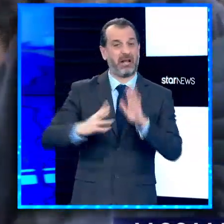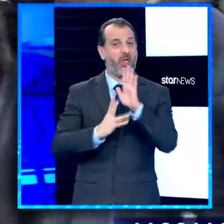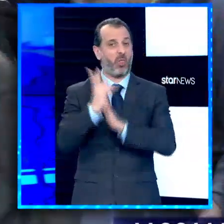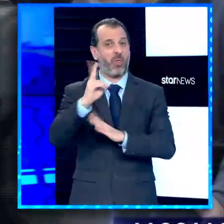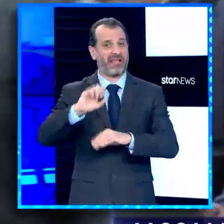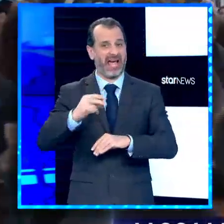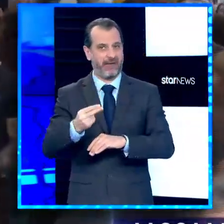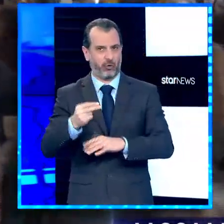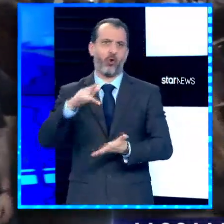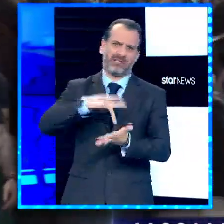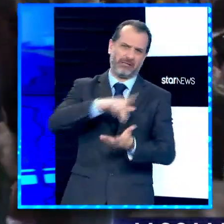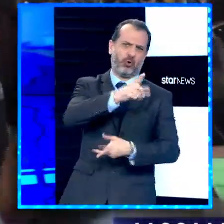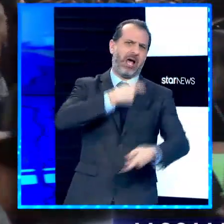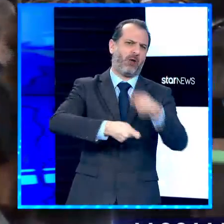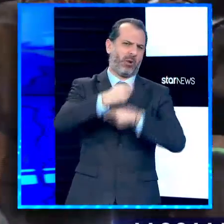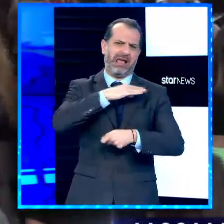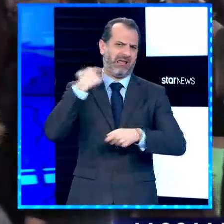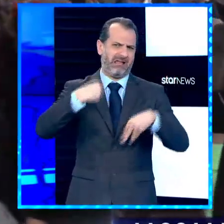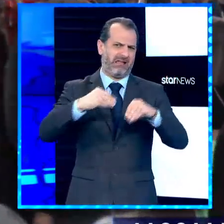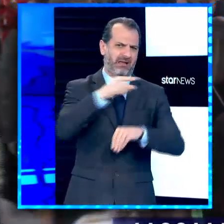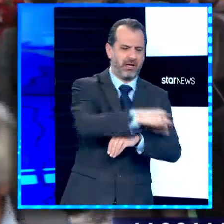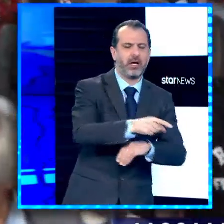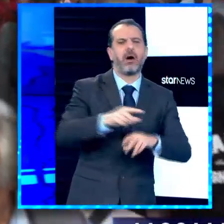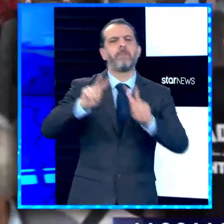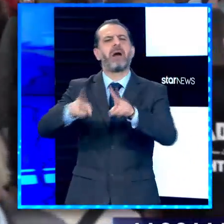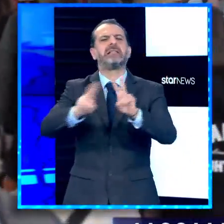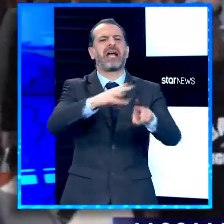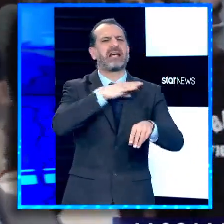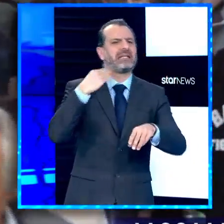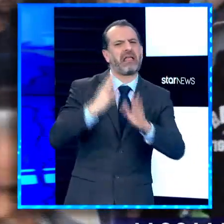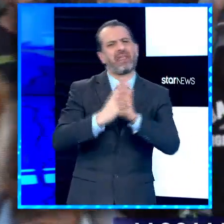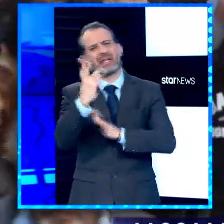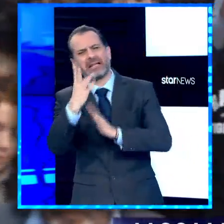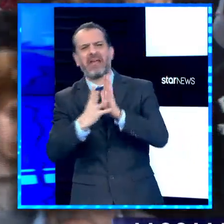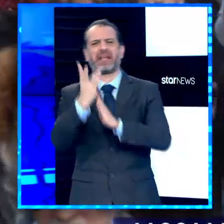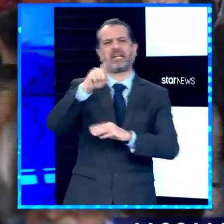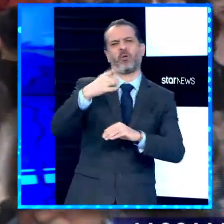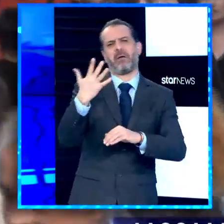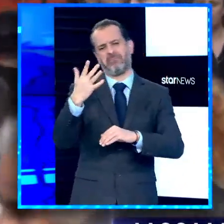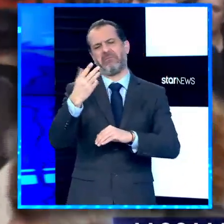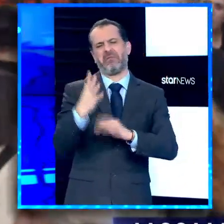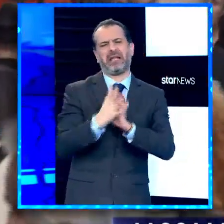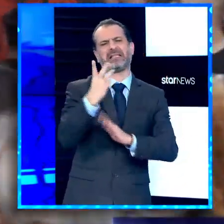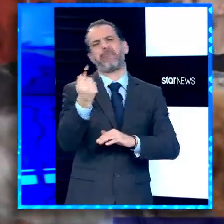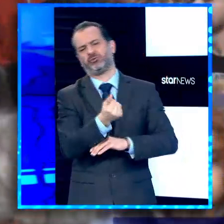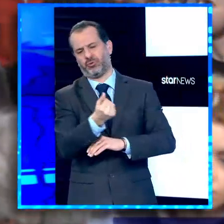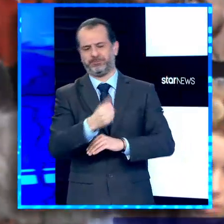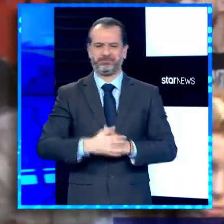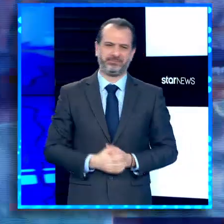ευρώ στην κεντρική αγορά της Αθήνας και στα συνοικιακά τα 13 με 13,50. Ευχαριστώ πολύ, Γιώργο.